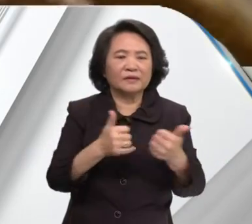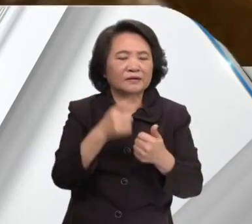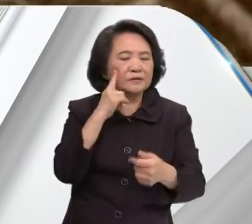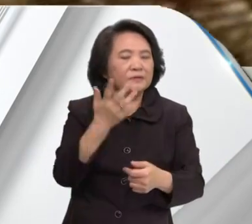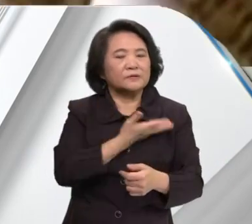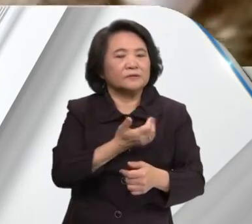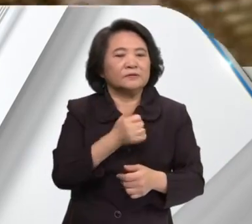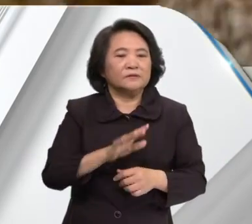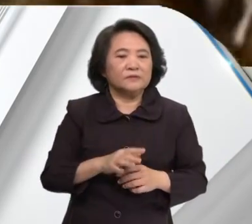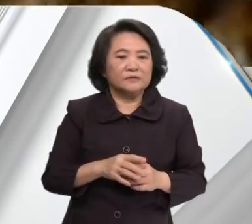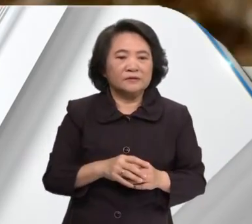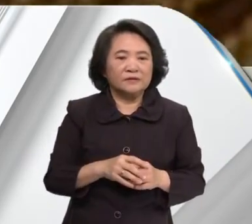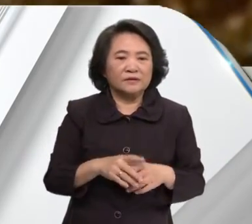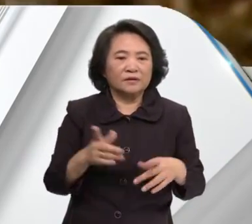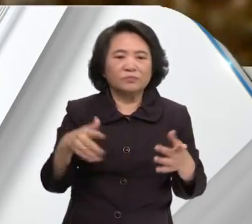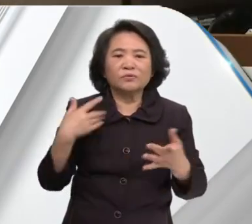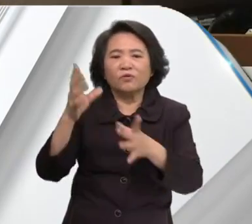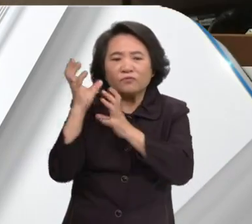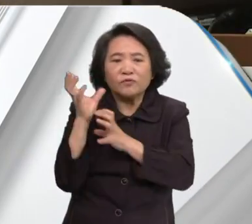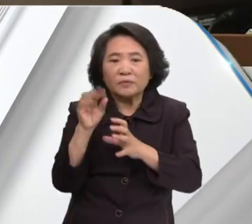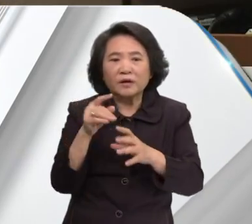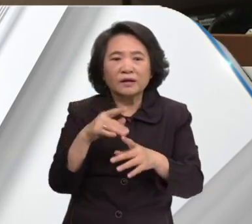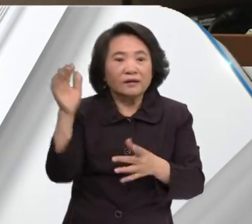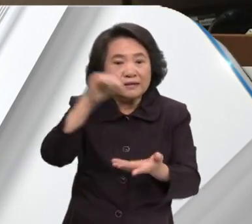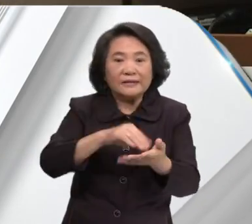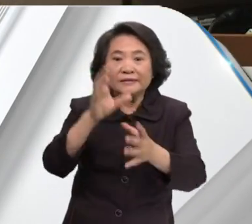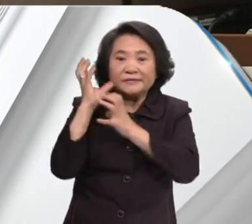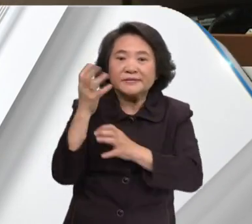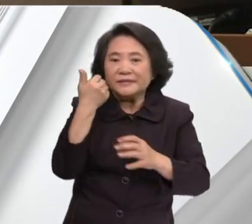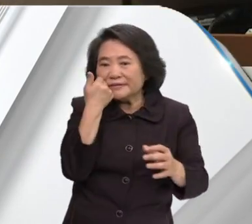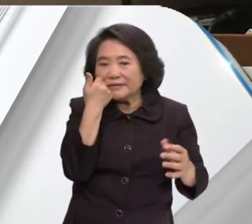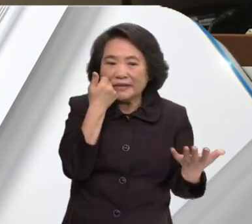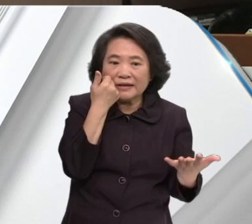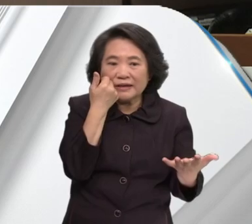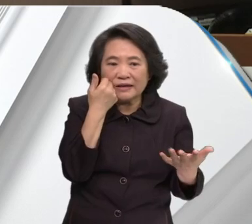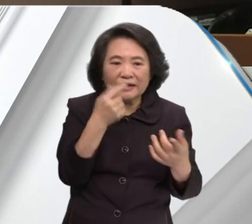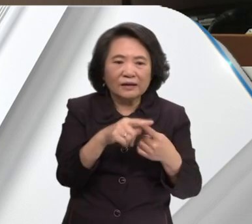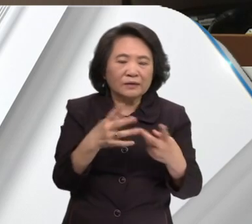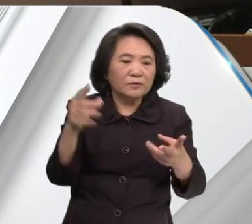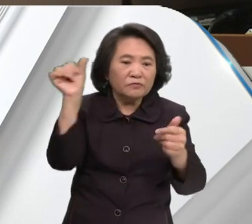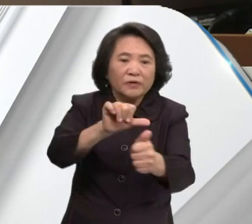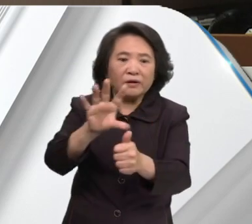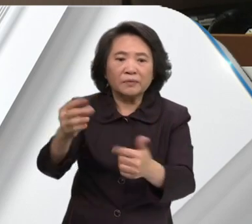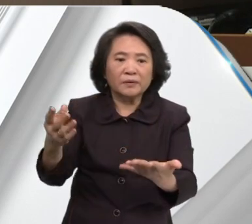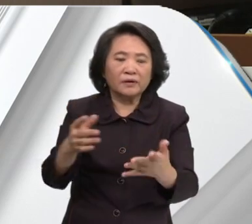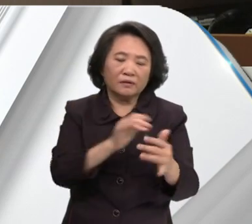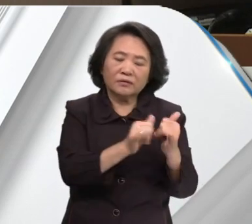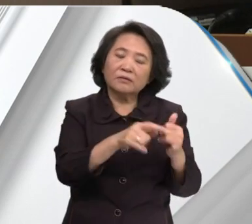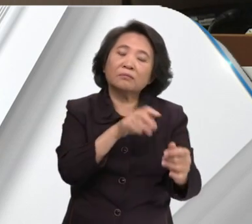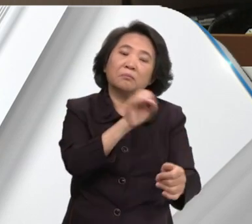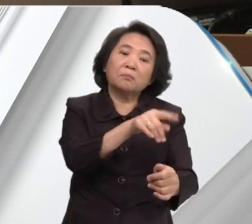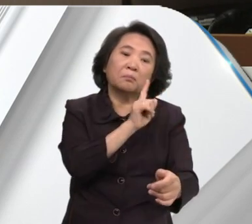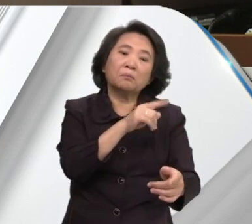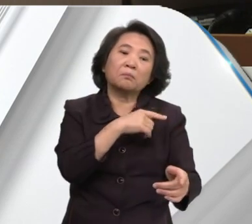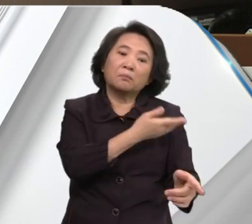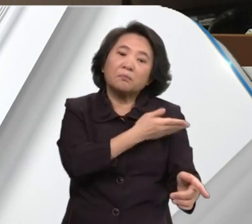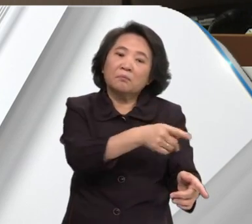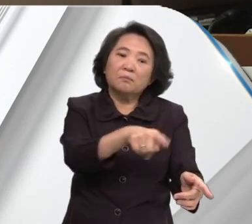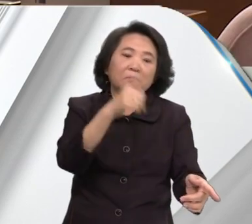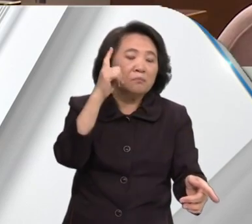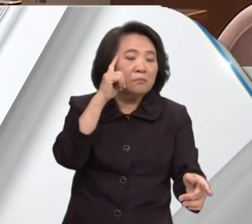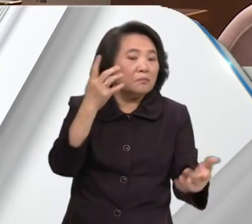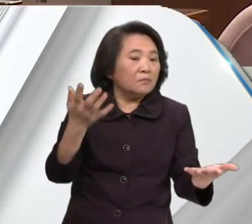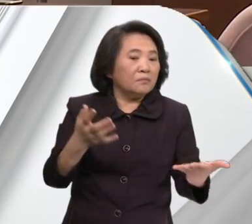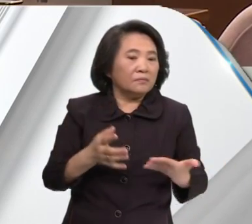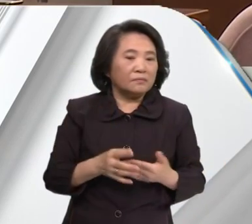满。 也不是没有人要负责，是不知道谁要负责，也没有什么惩处，那怎么向人民百姓？交代